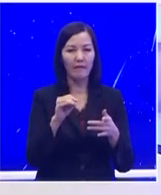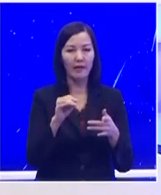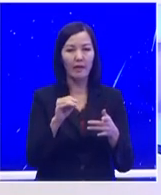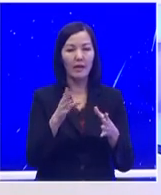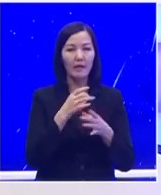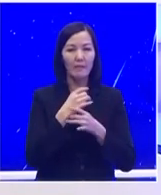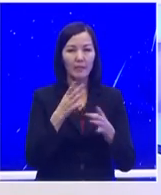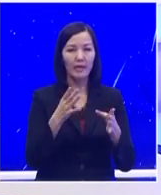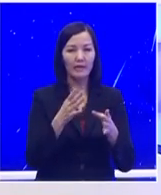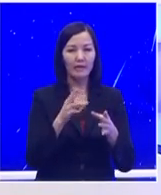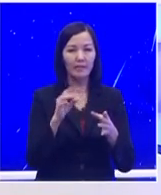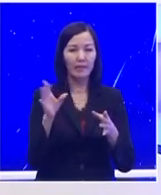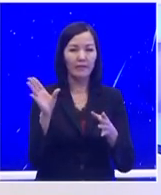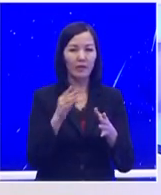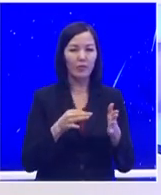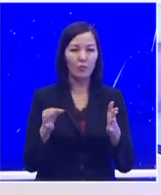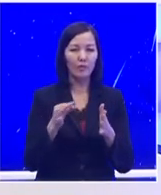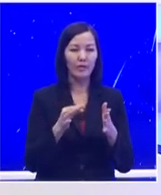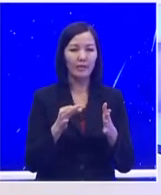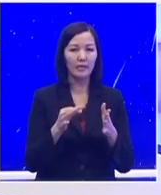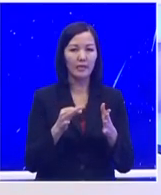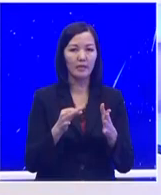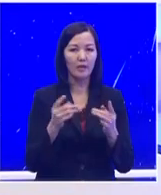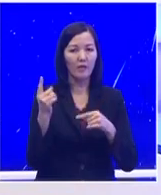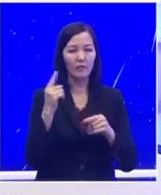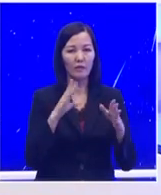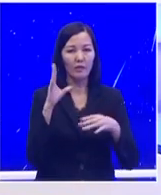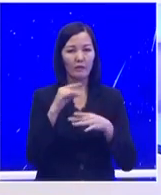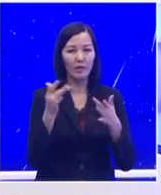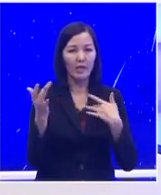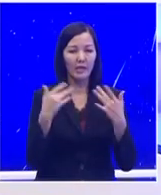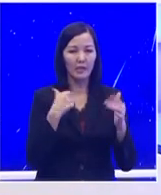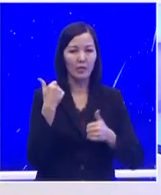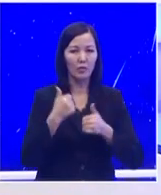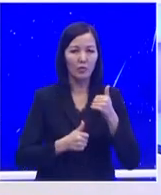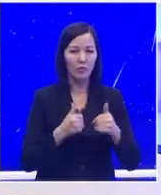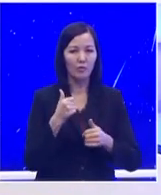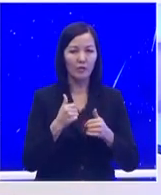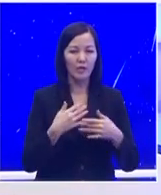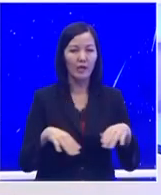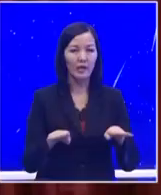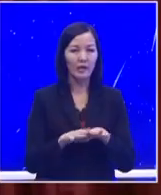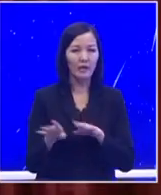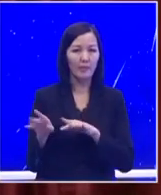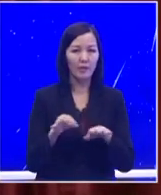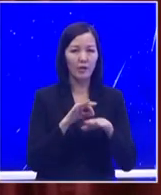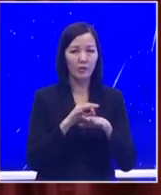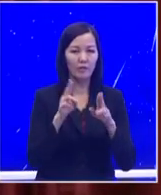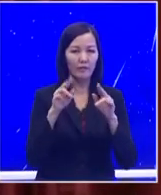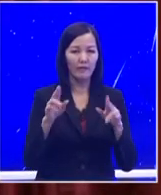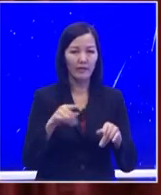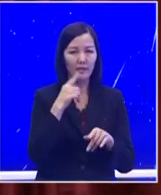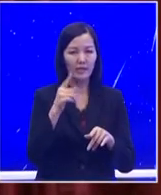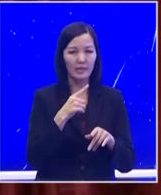Катаева. В рамках его празднования по всей области повсеместно проходят творческие вечера, концерты и конкурсы. Одно из таких